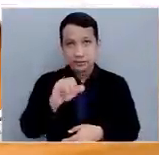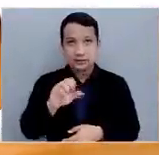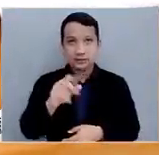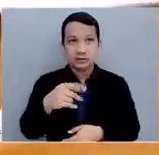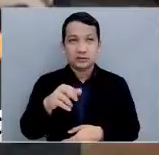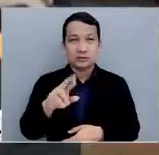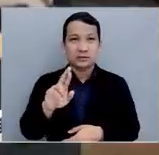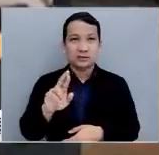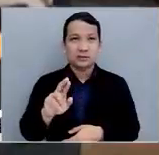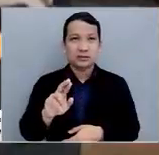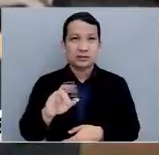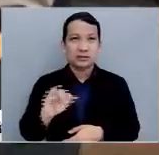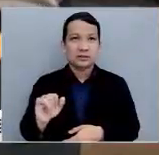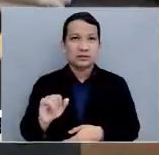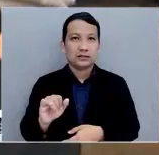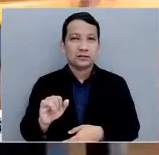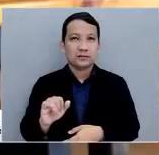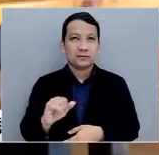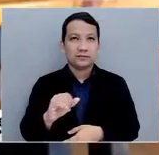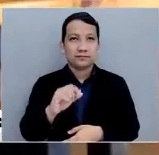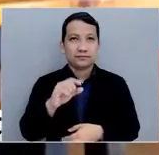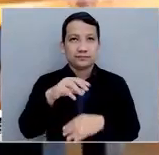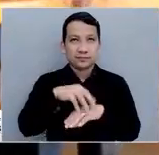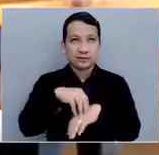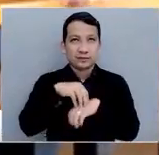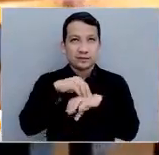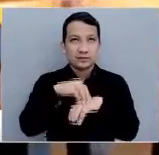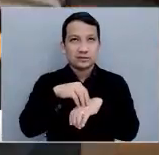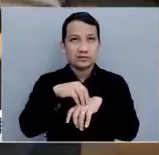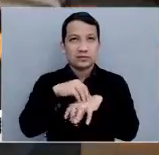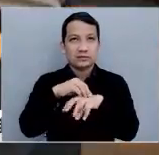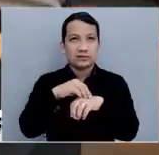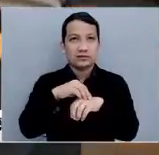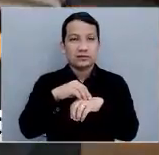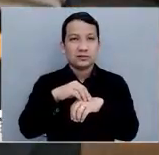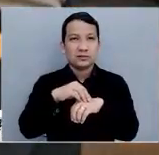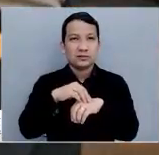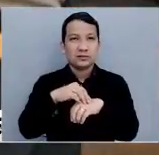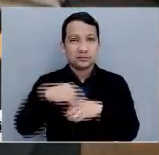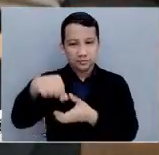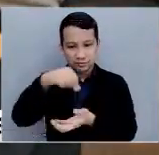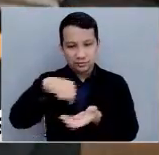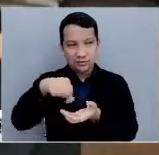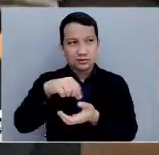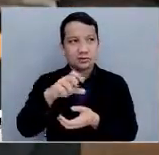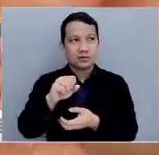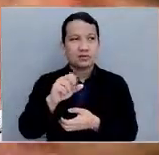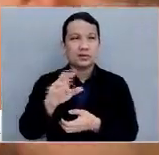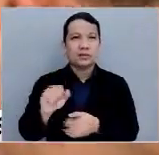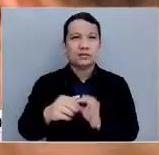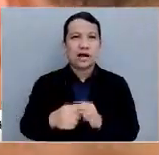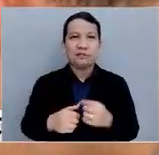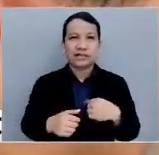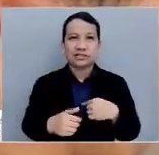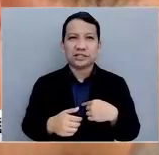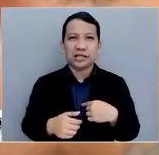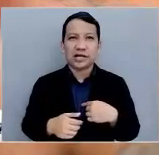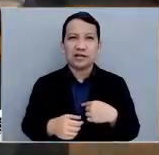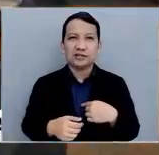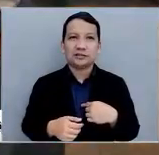at ang ating squid. Yung mga laman, balot na balot ng sauce, eh, no? Opo. Matikman na natin.